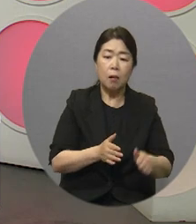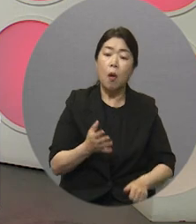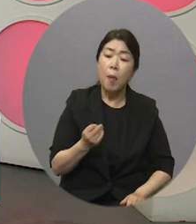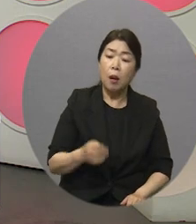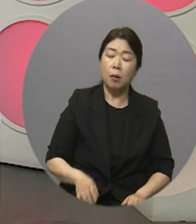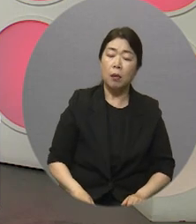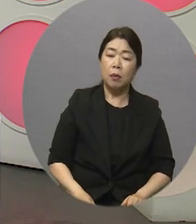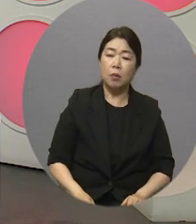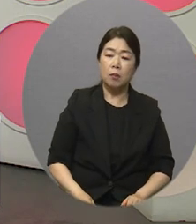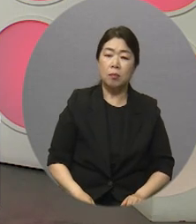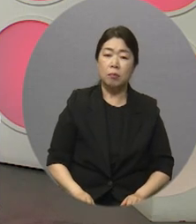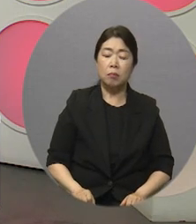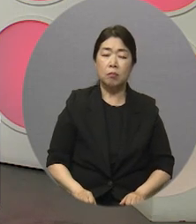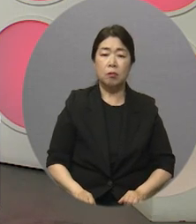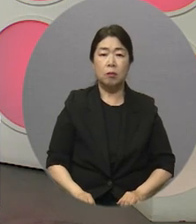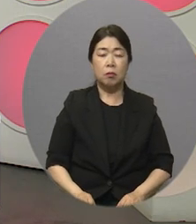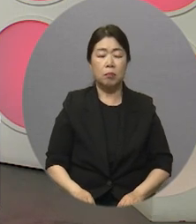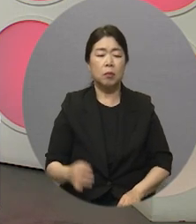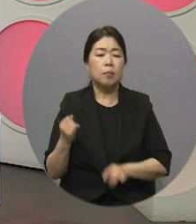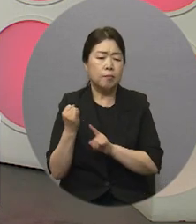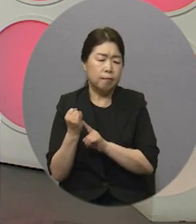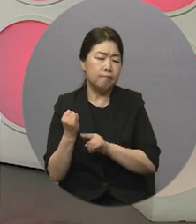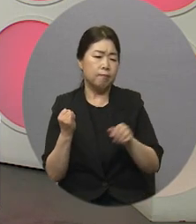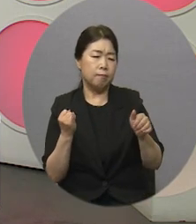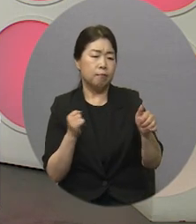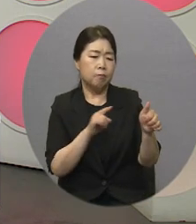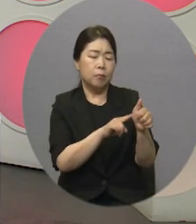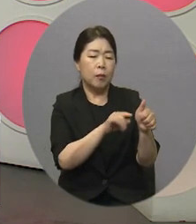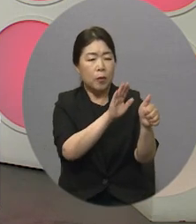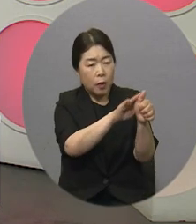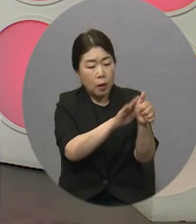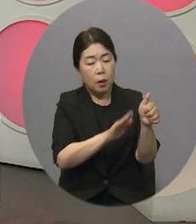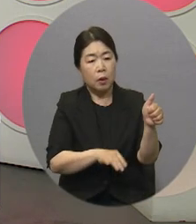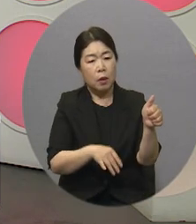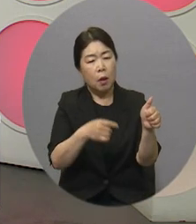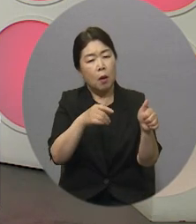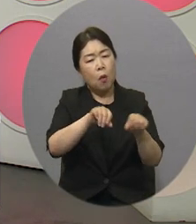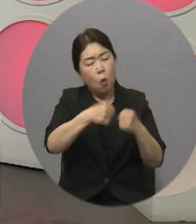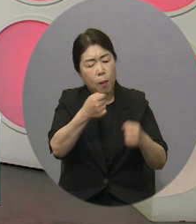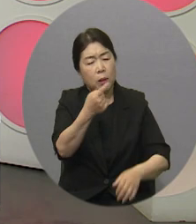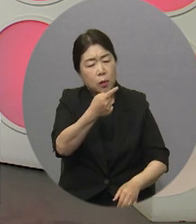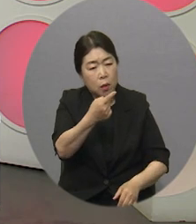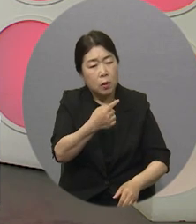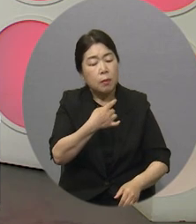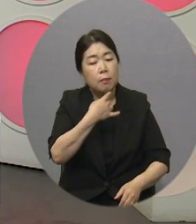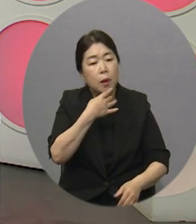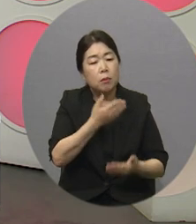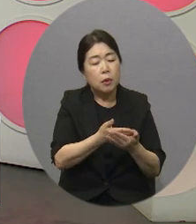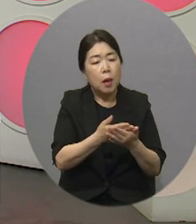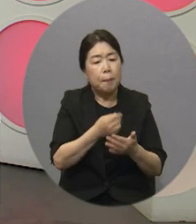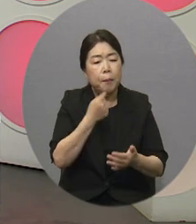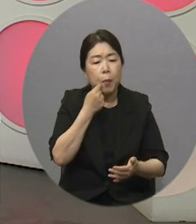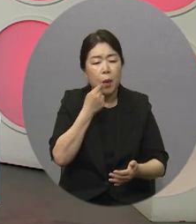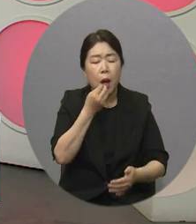아저씨가 투박한 말투로 되물었고, 저기 1,000원어치만요. 맛이나 좀